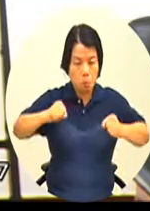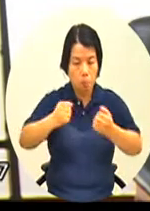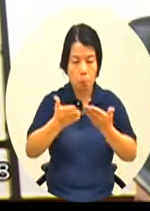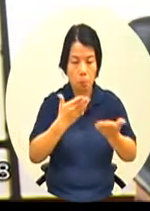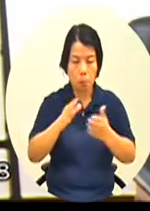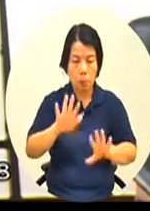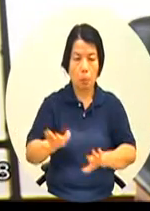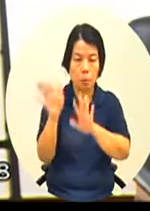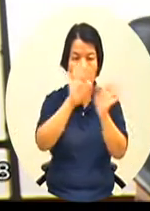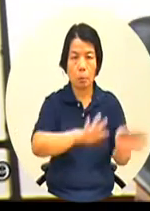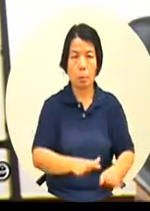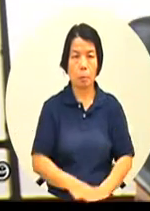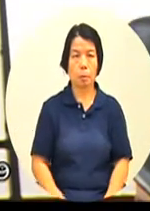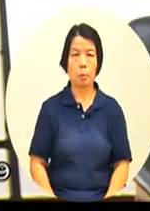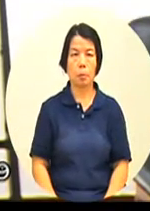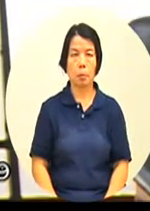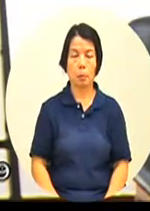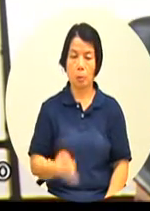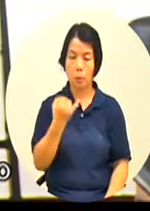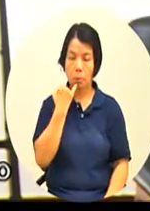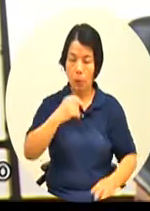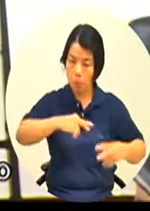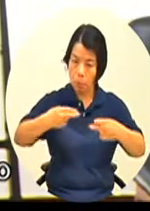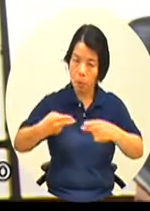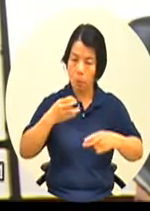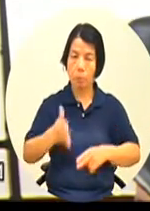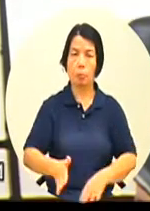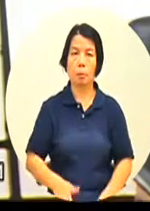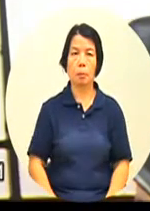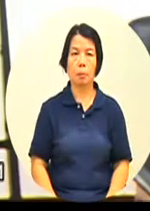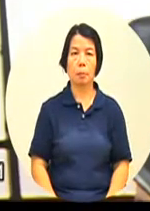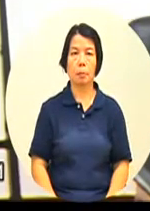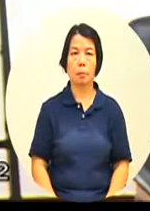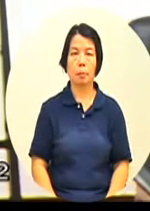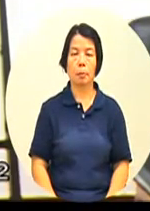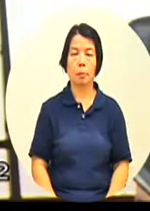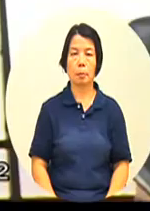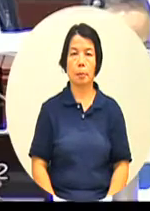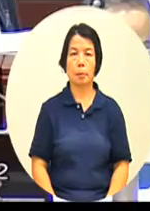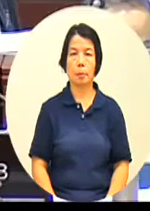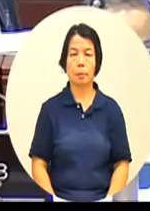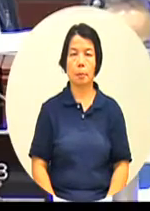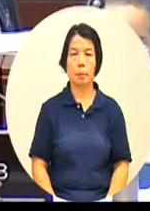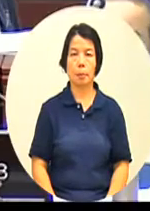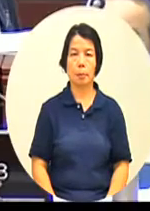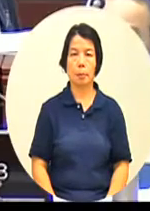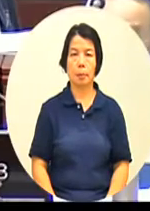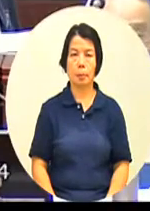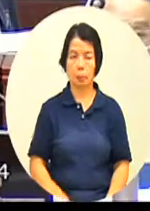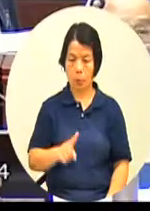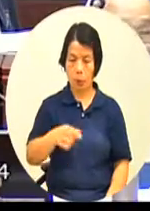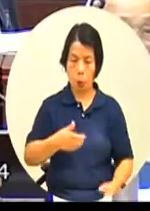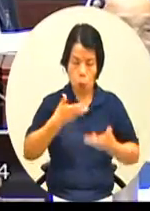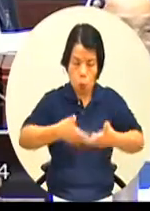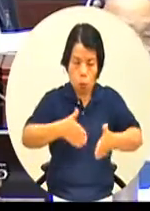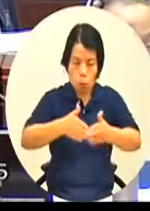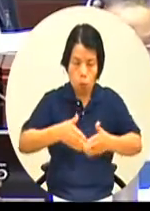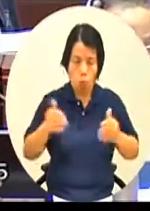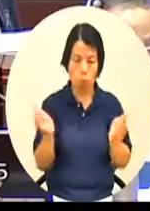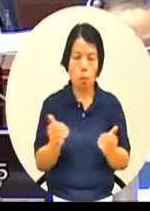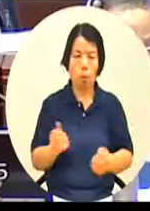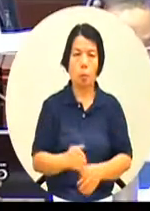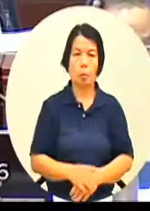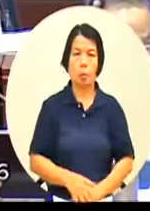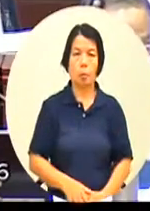现况，那有没有办法来改善？ 谢谢议员，这个的确是一个很重要的问题，而且